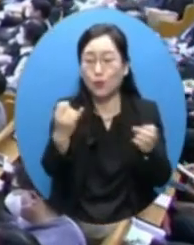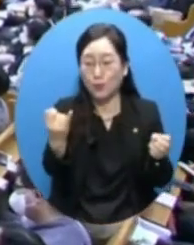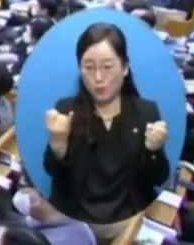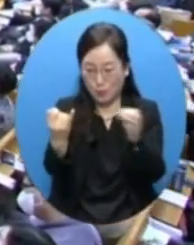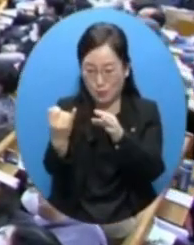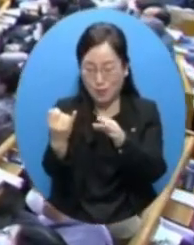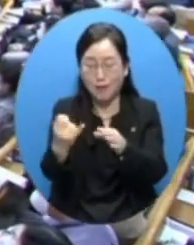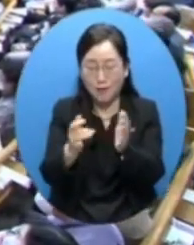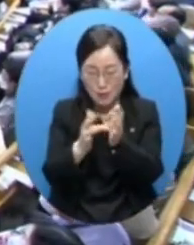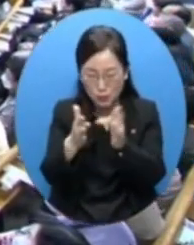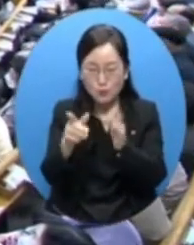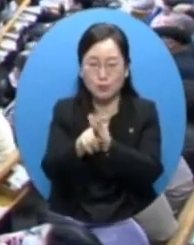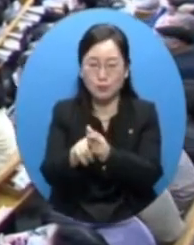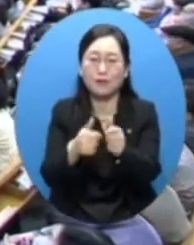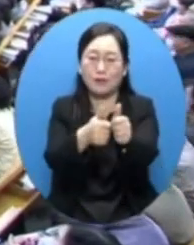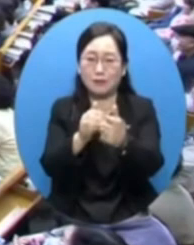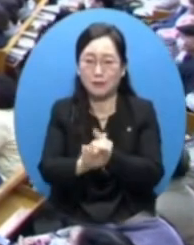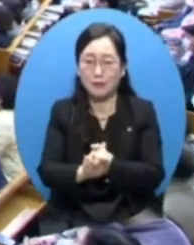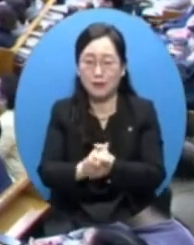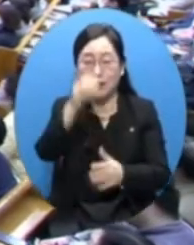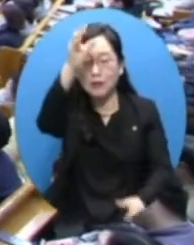십자가 앞에서 절망에 살던 이